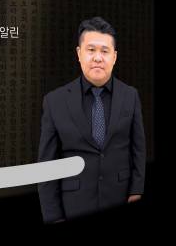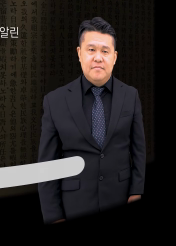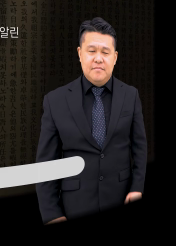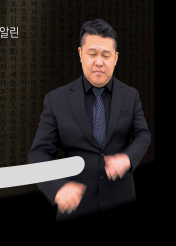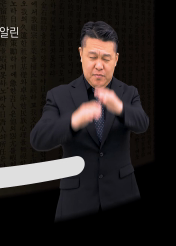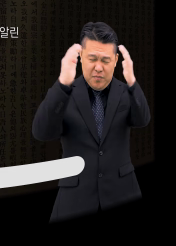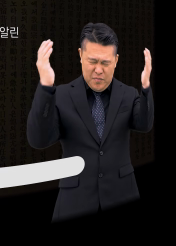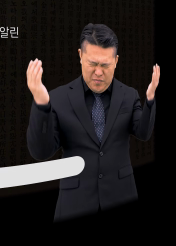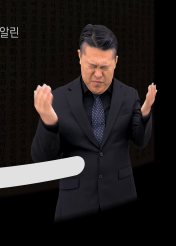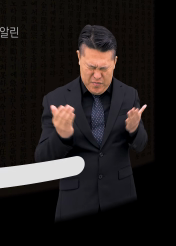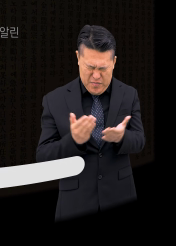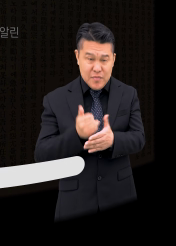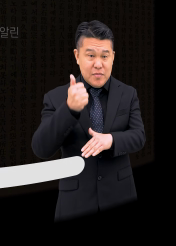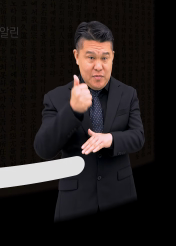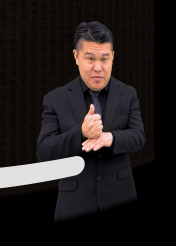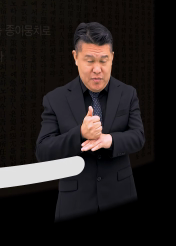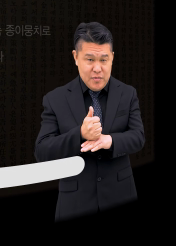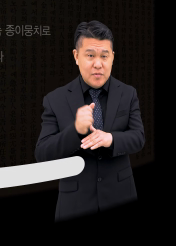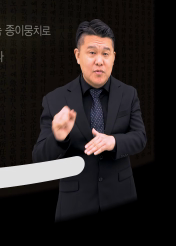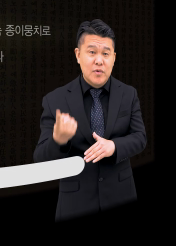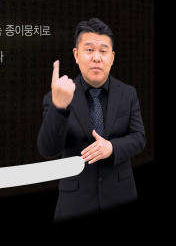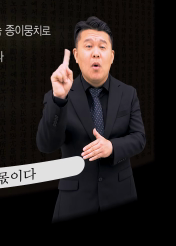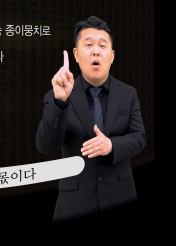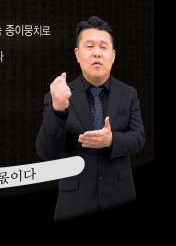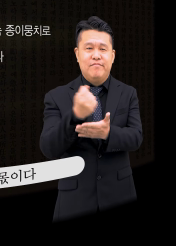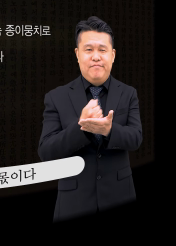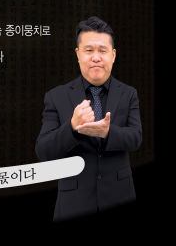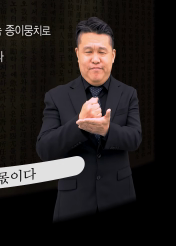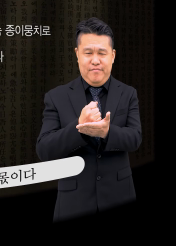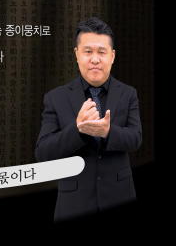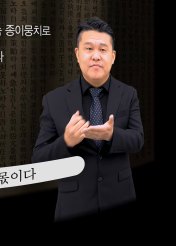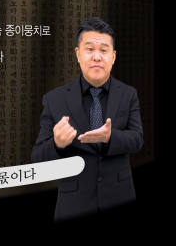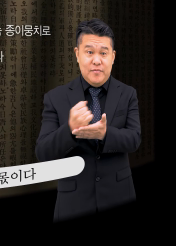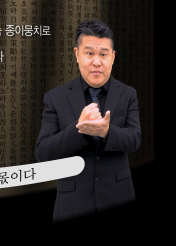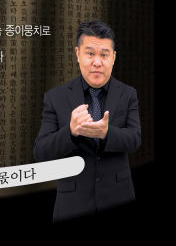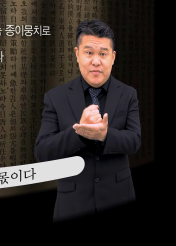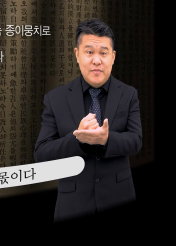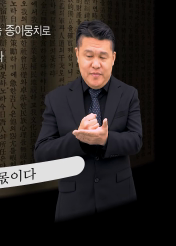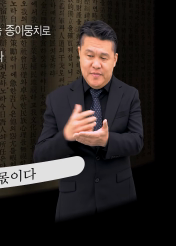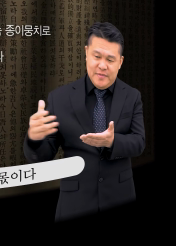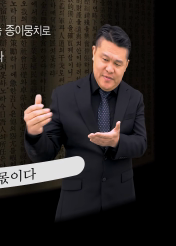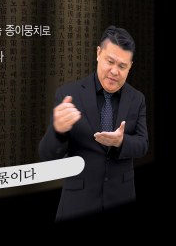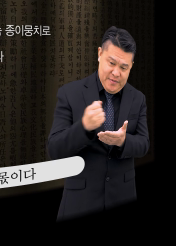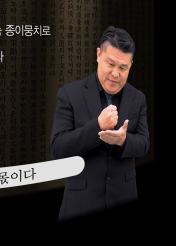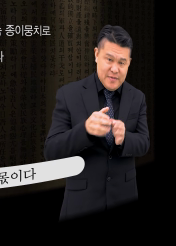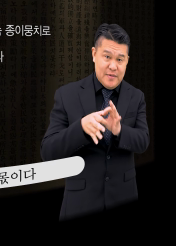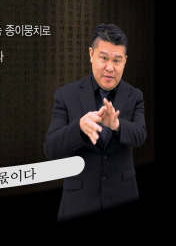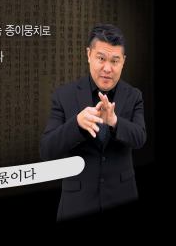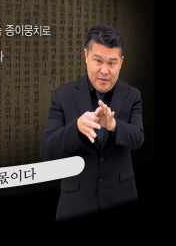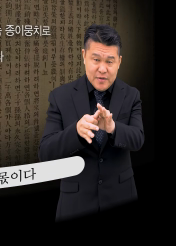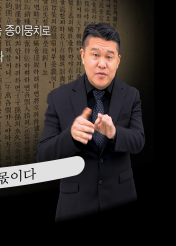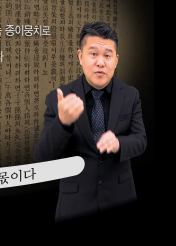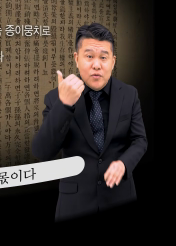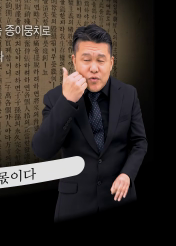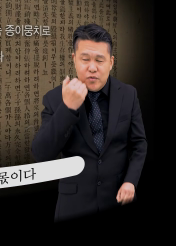모든 것은 우연에서 왔다. 다만 우연을 끌어안는 건 우리의 몫이다.